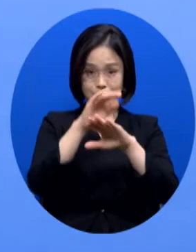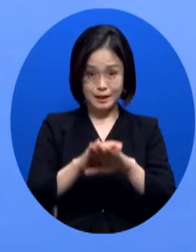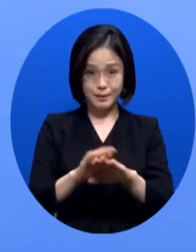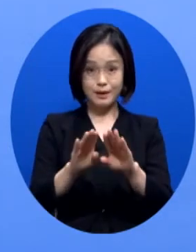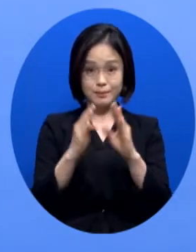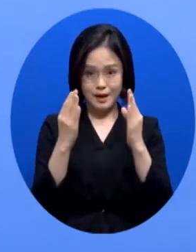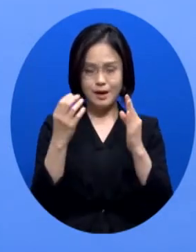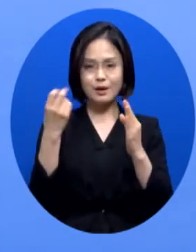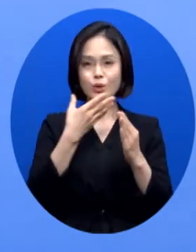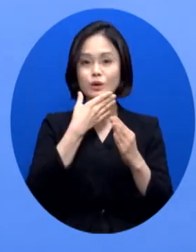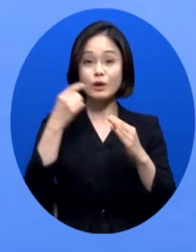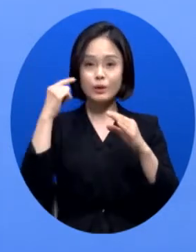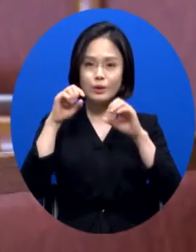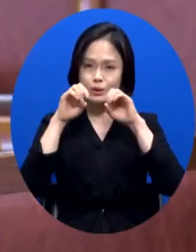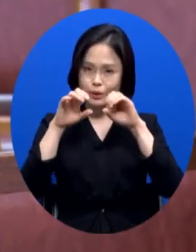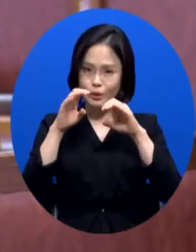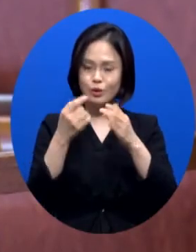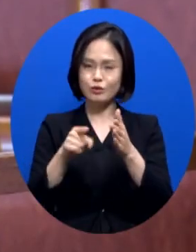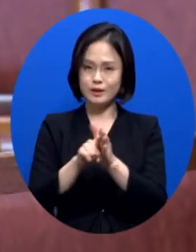사업을 추진해 나갈 예정입니다